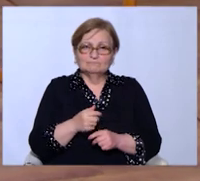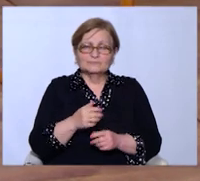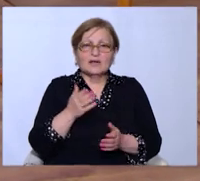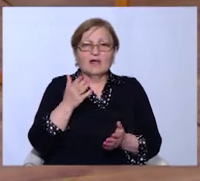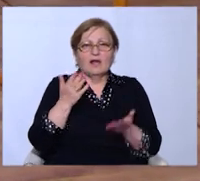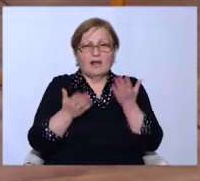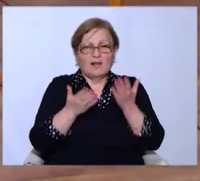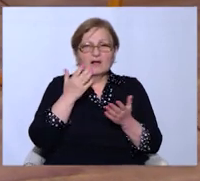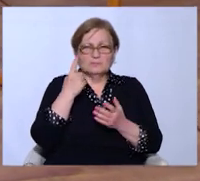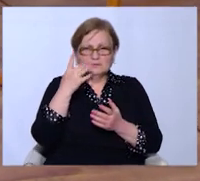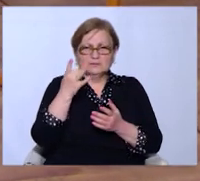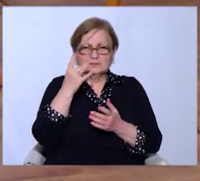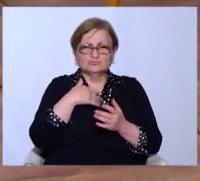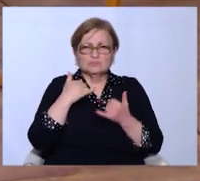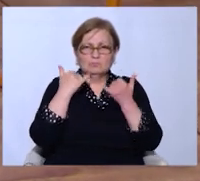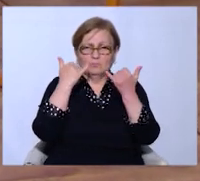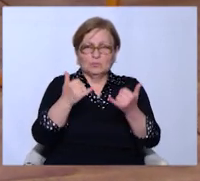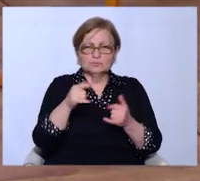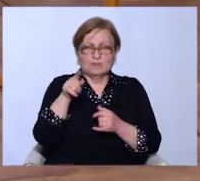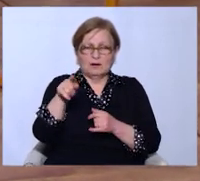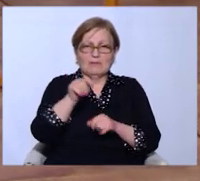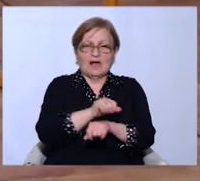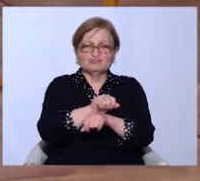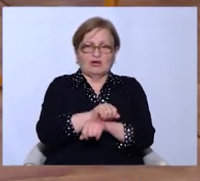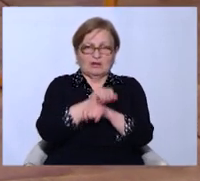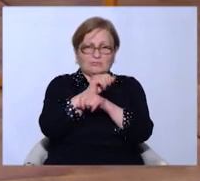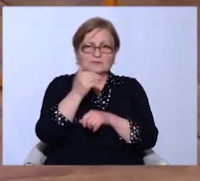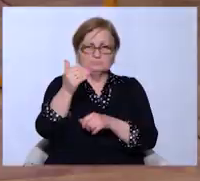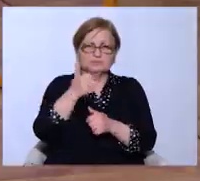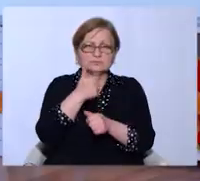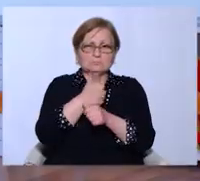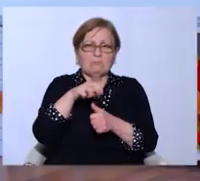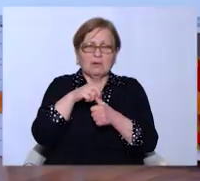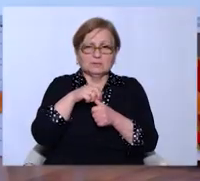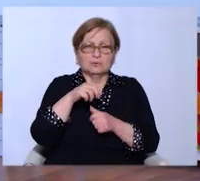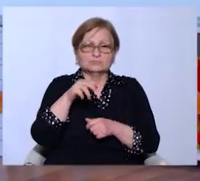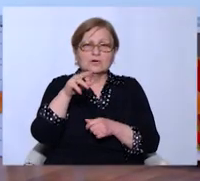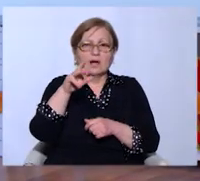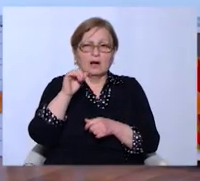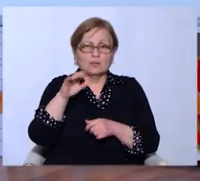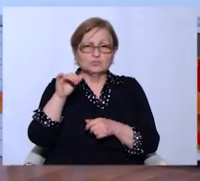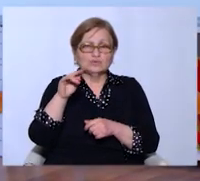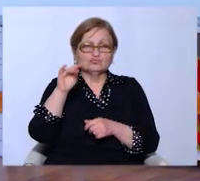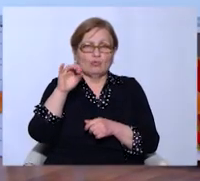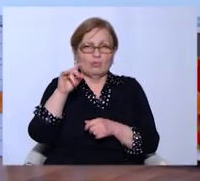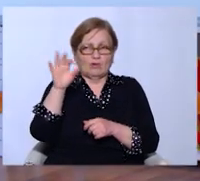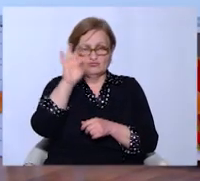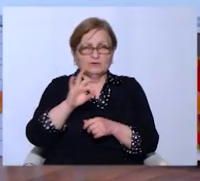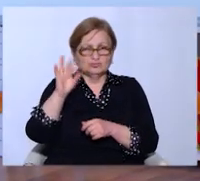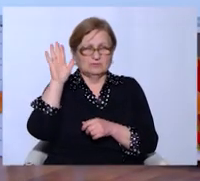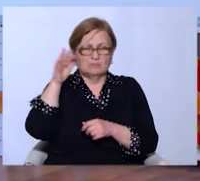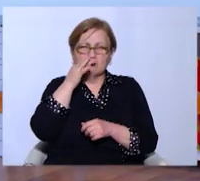ოდესმე ალბათ ერთი გაკვეთილი კიდე უნდა მიუძღვნათ ამ აჯანყებას და მის მეთაურს კაკუცა ჩოლოყაშვილს, მაგრამ ეს სულ სხვა საუბრის